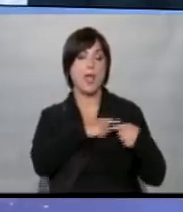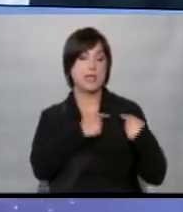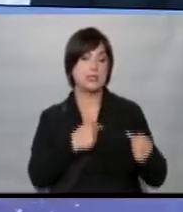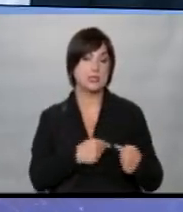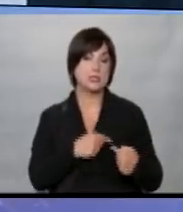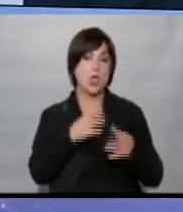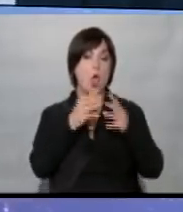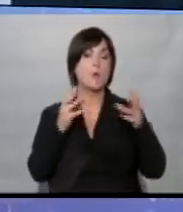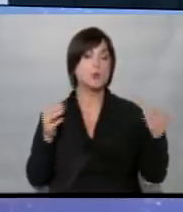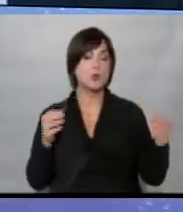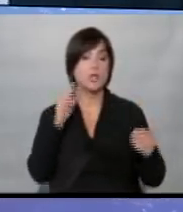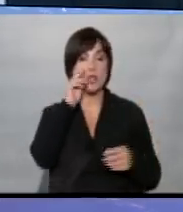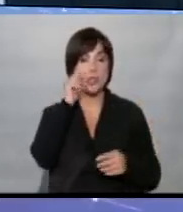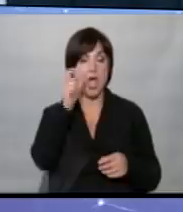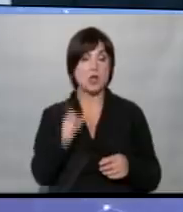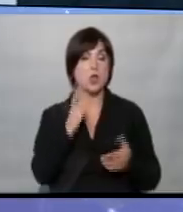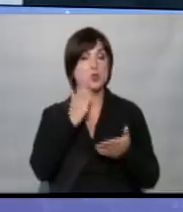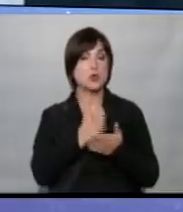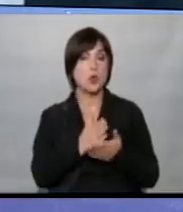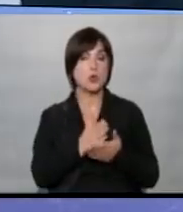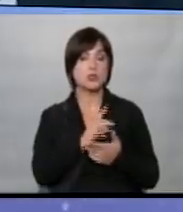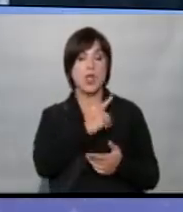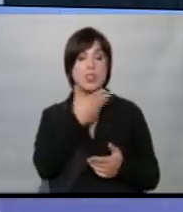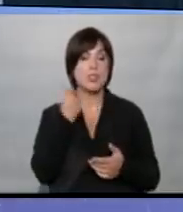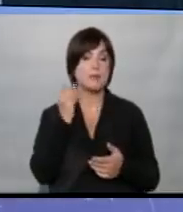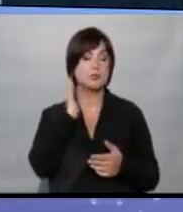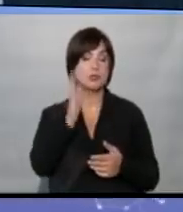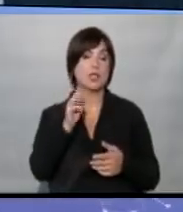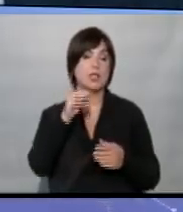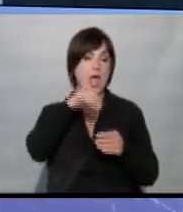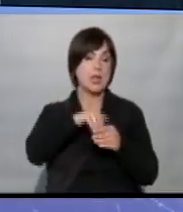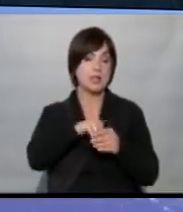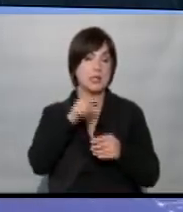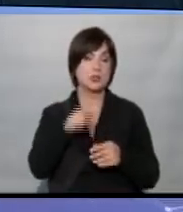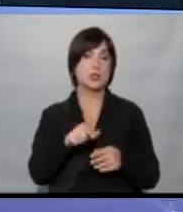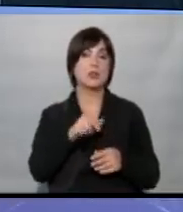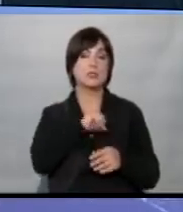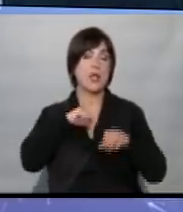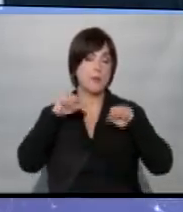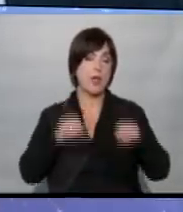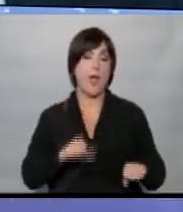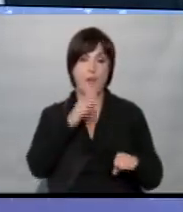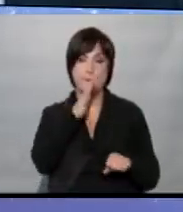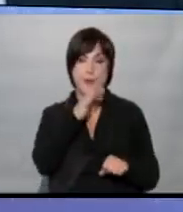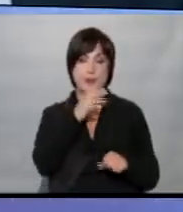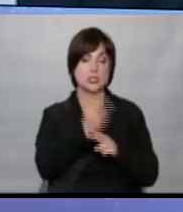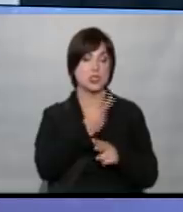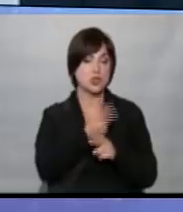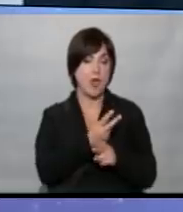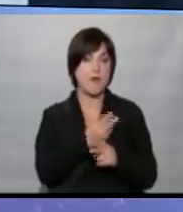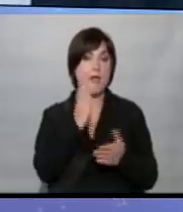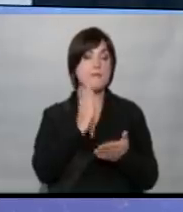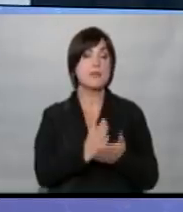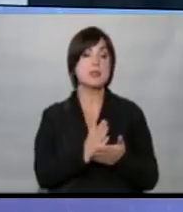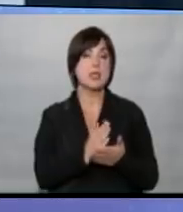затоа што мнозинството од населението тогаш немаше да излезе на референдум и да гласа суверена и самостојна држава,